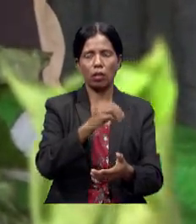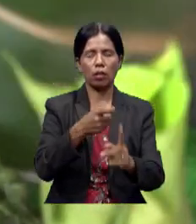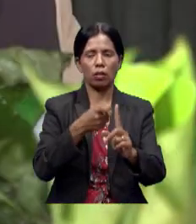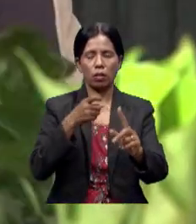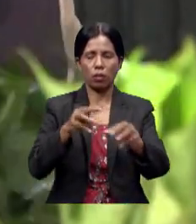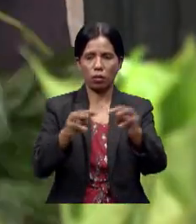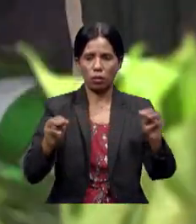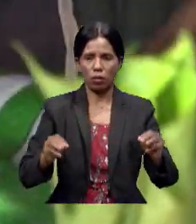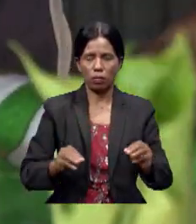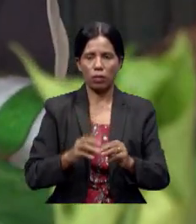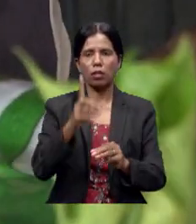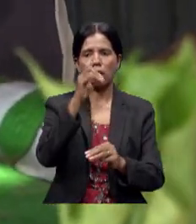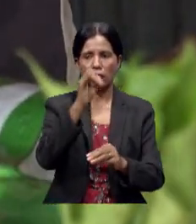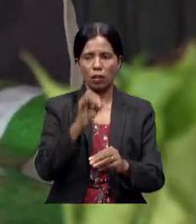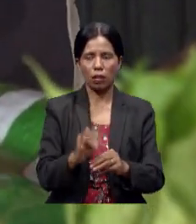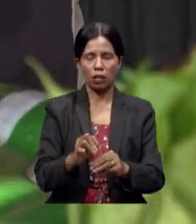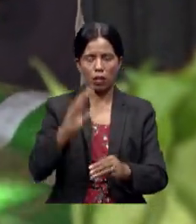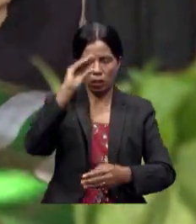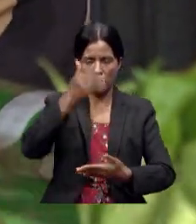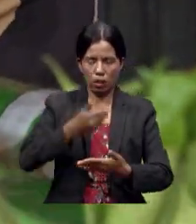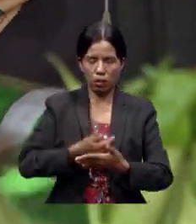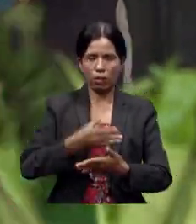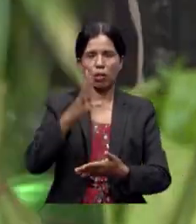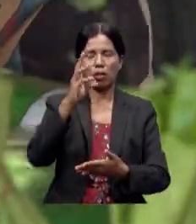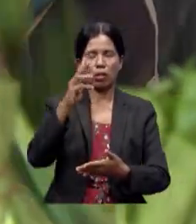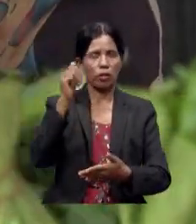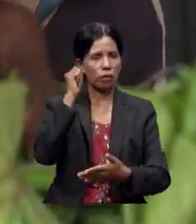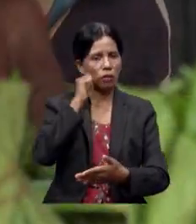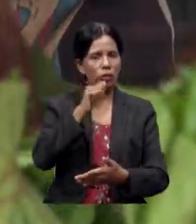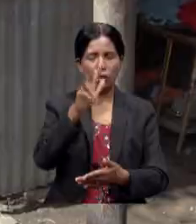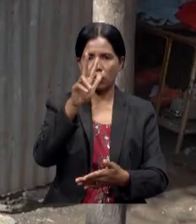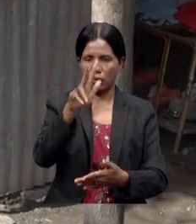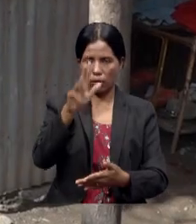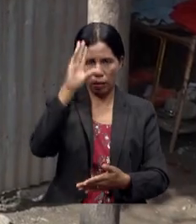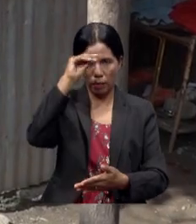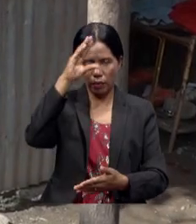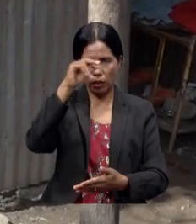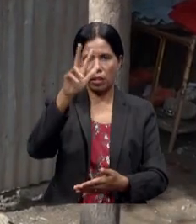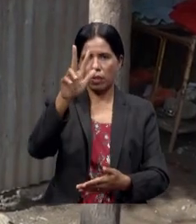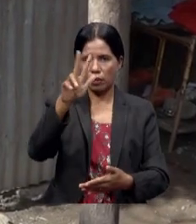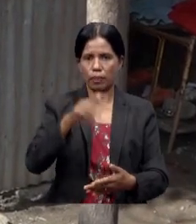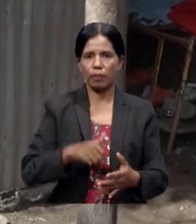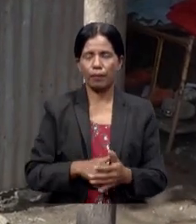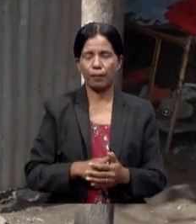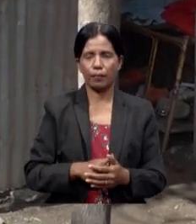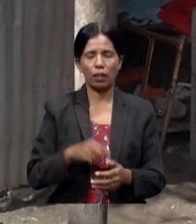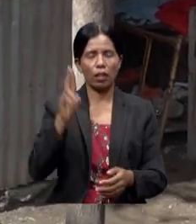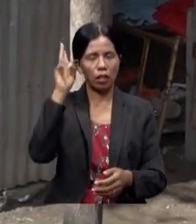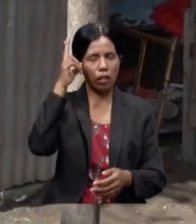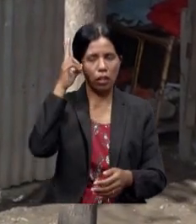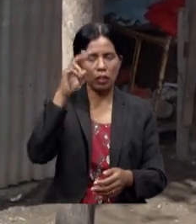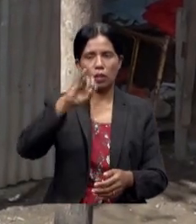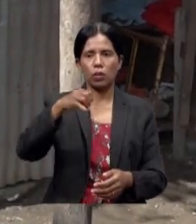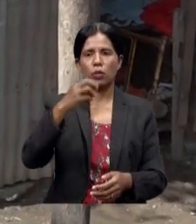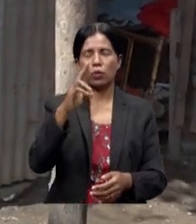husi município Dili, iha oang na inen feto na intolo no mane na intolo. Tio João das Neves